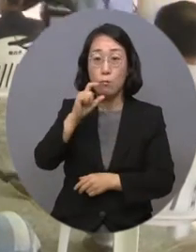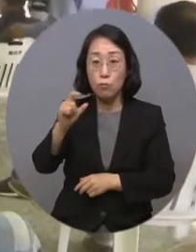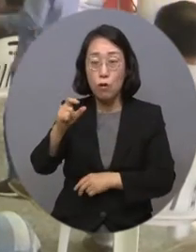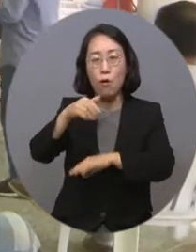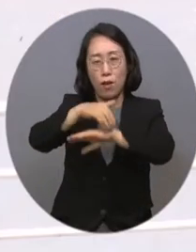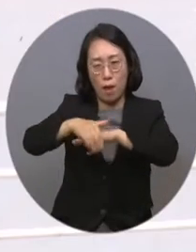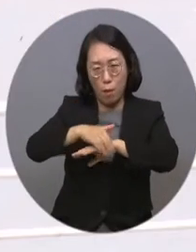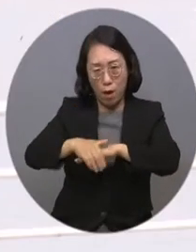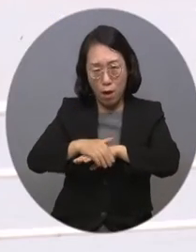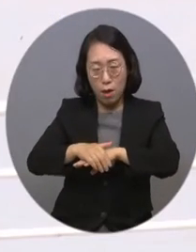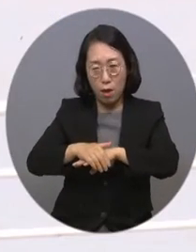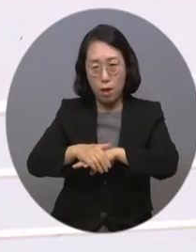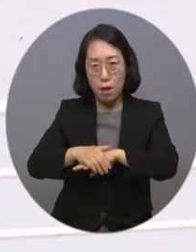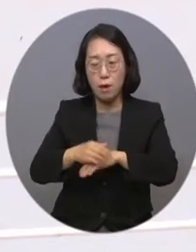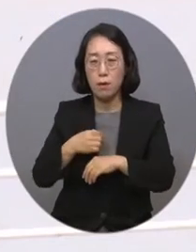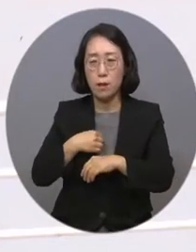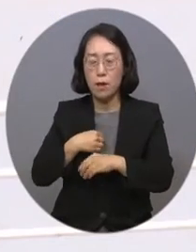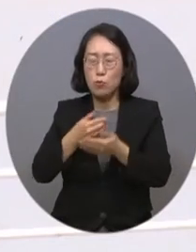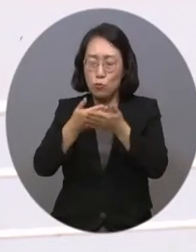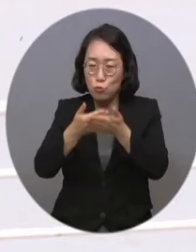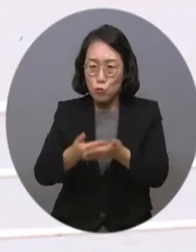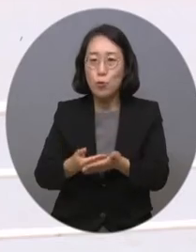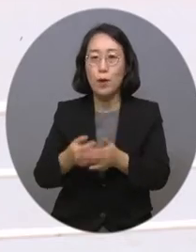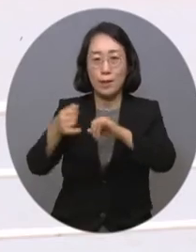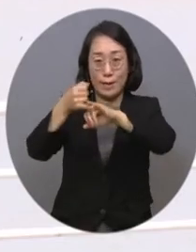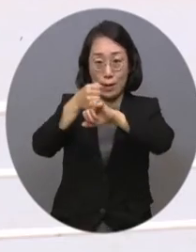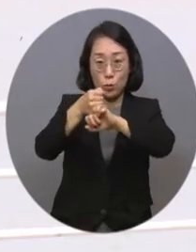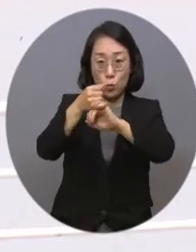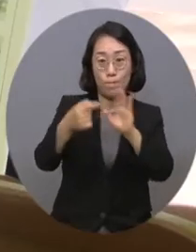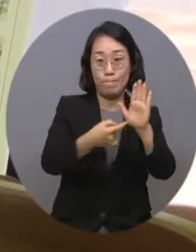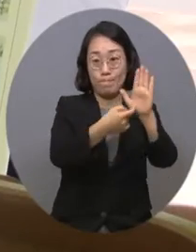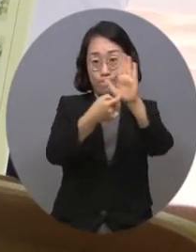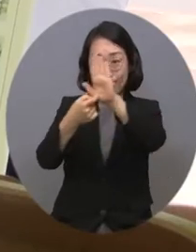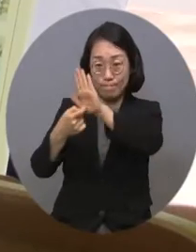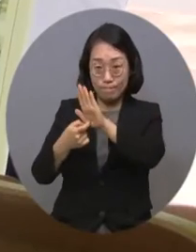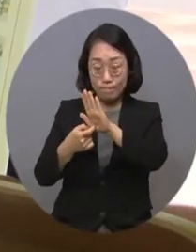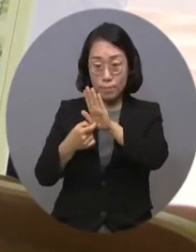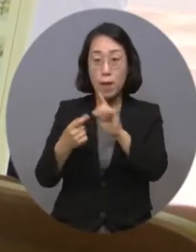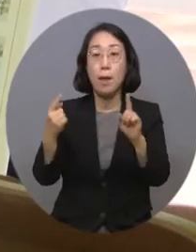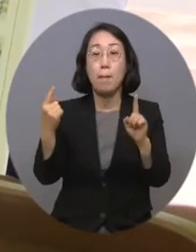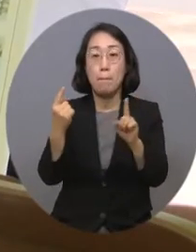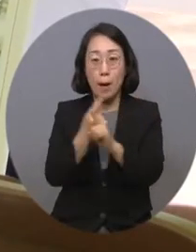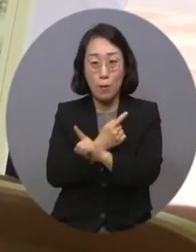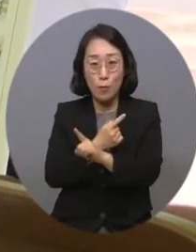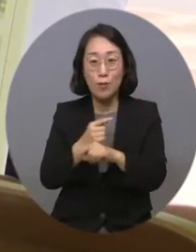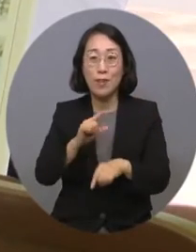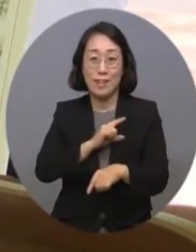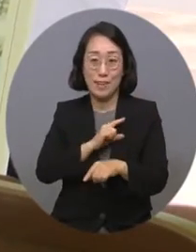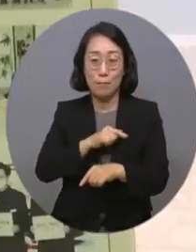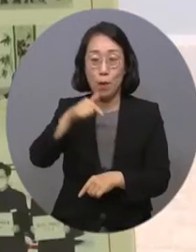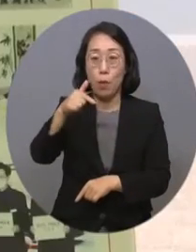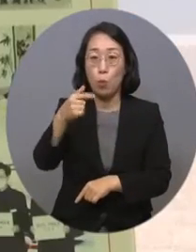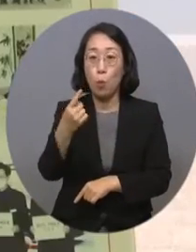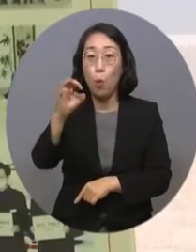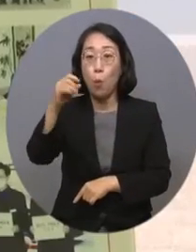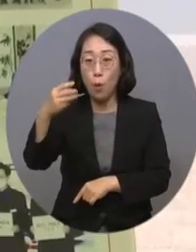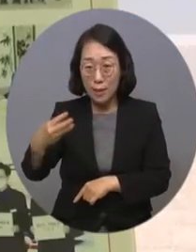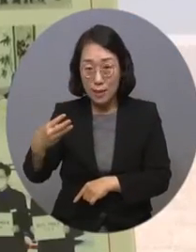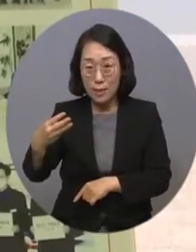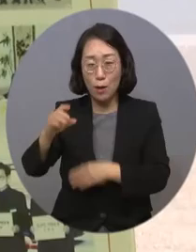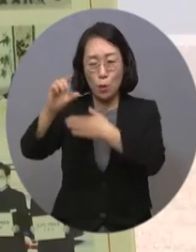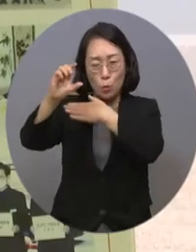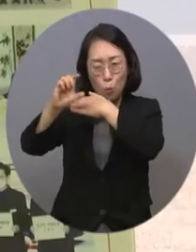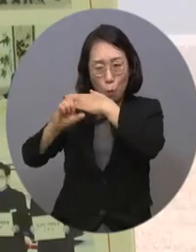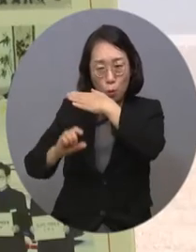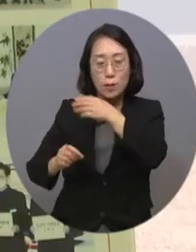유기상 군정의 핵심 공약으로 지금 걸고 이름을 이제 노을대교로 네네. 바꿨습니다. 또 그동안에 이제 경제성이